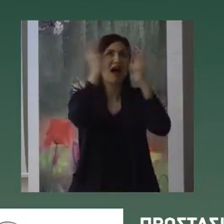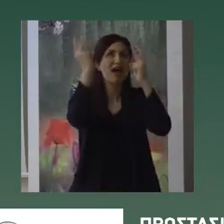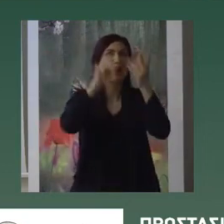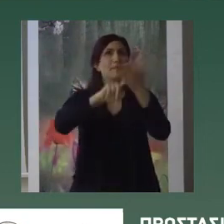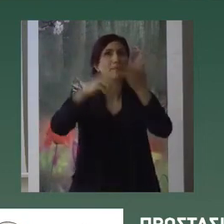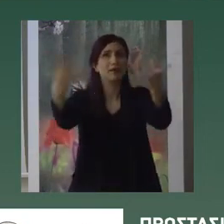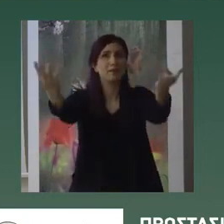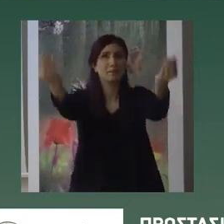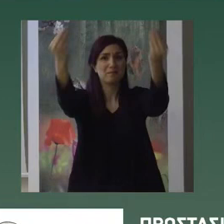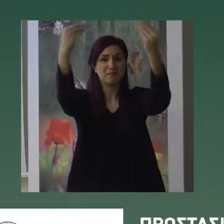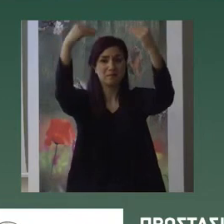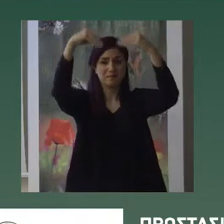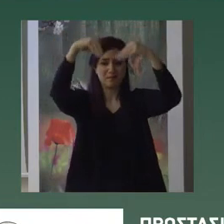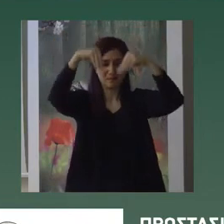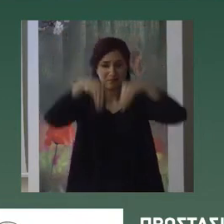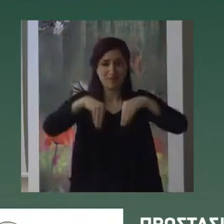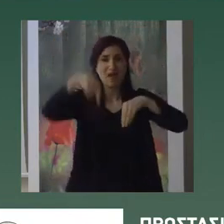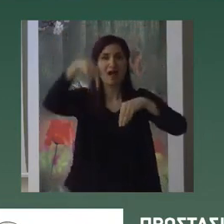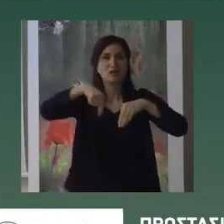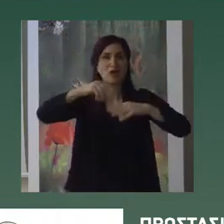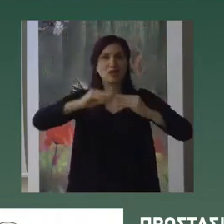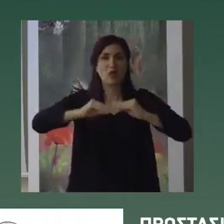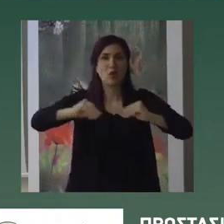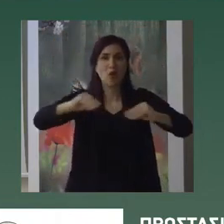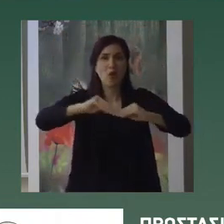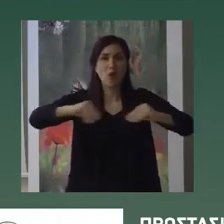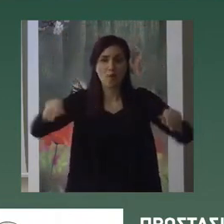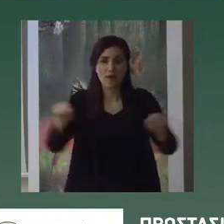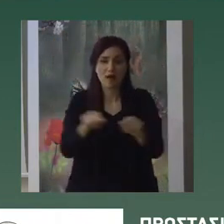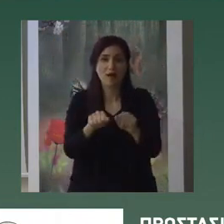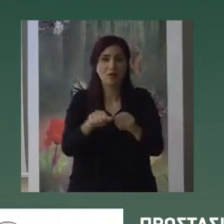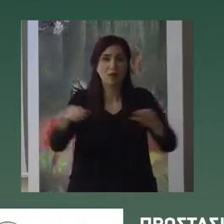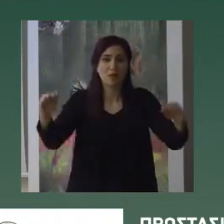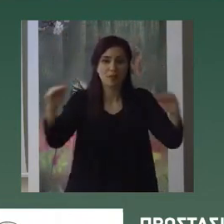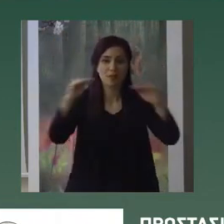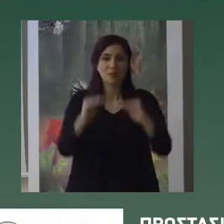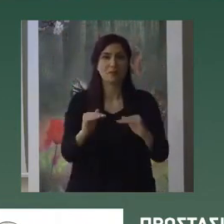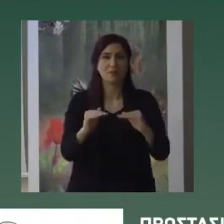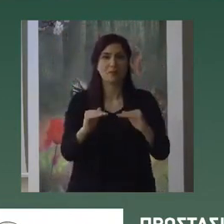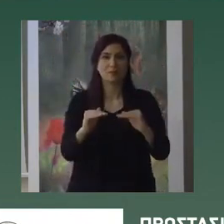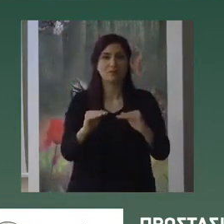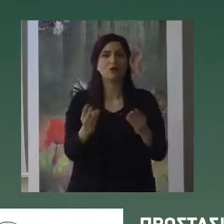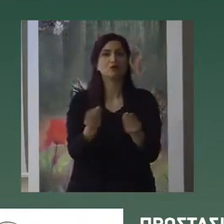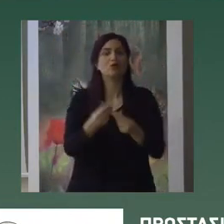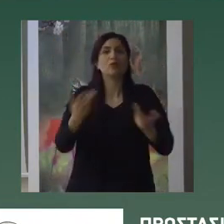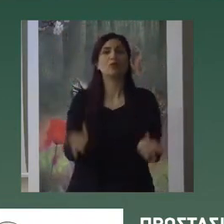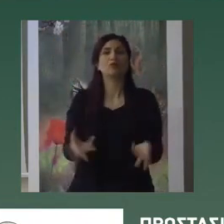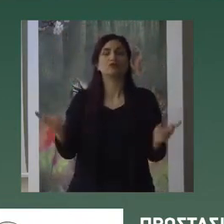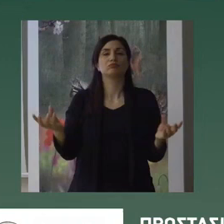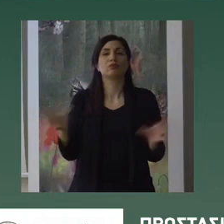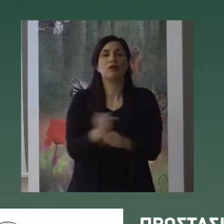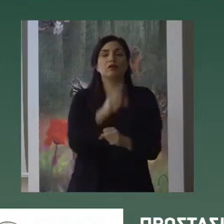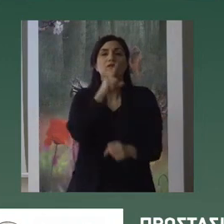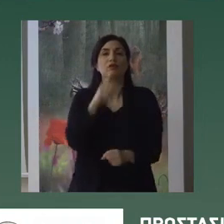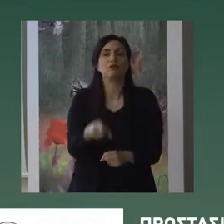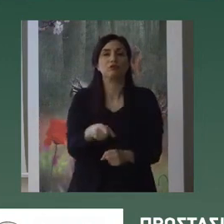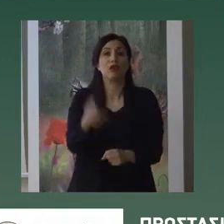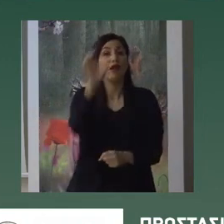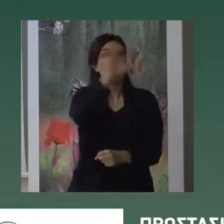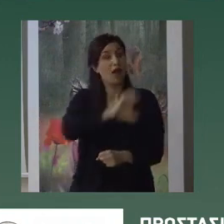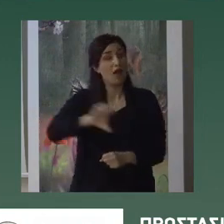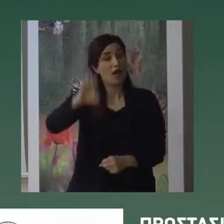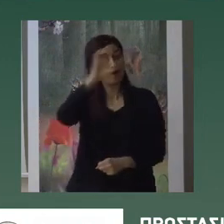κατέβει πάλι προς την επιφάνεια. Και με ποιο τρόπο το κάνεις αυτό? Η Ευρωπαϊκή Ένωση δίνει πολύ μεγάλη προτεραιότητα σε αυτό το θέμα. Έχει ήδη ανακηρύξει